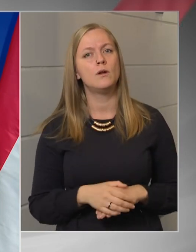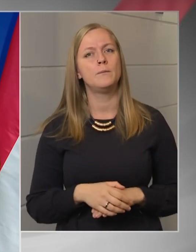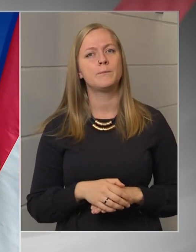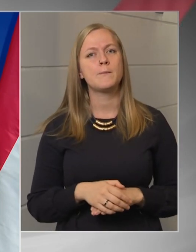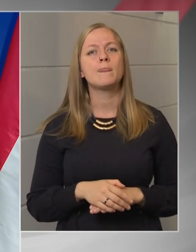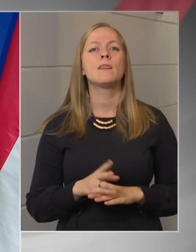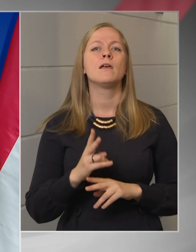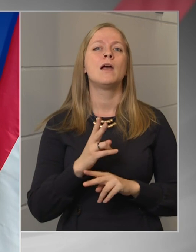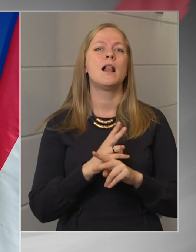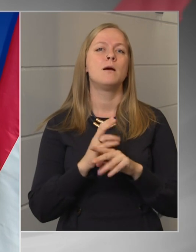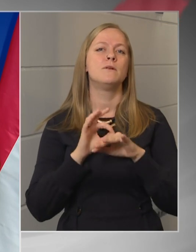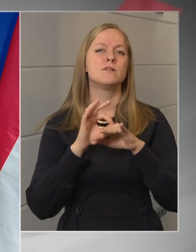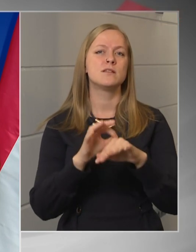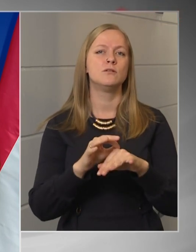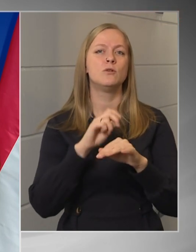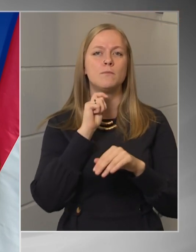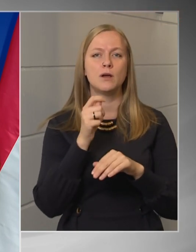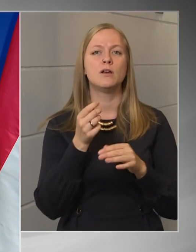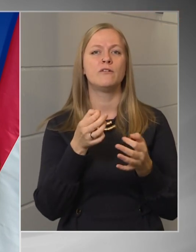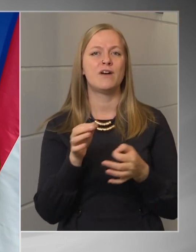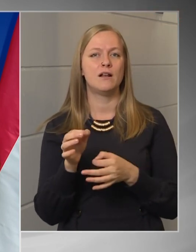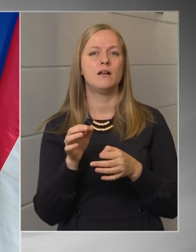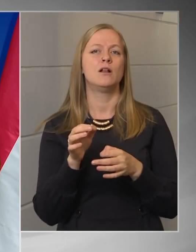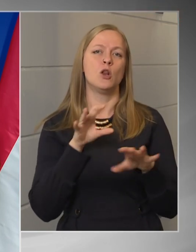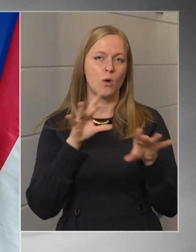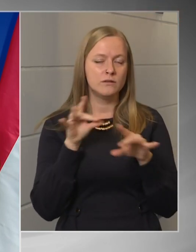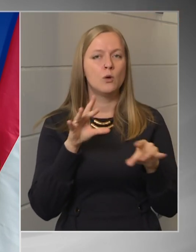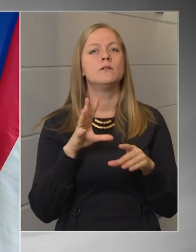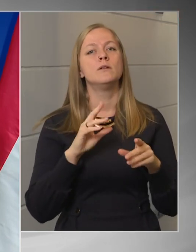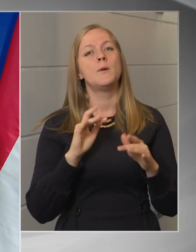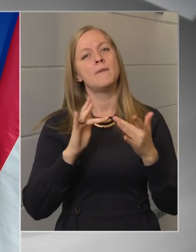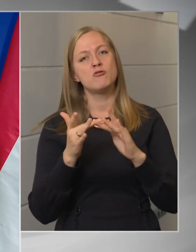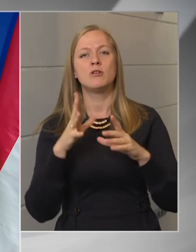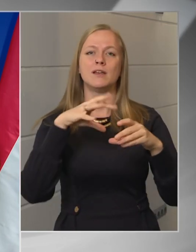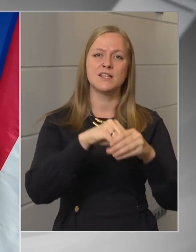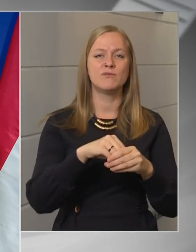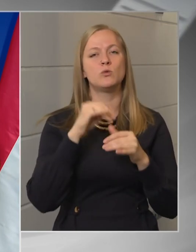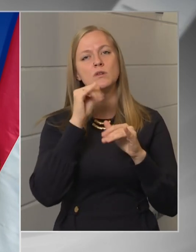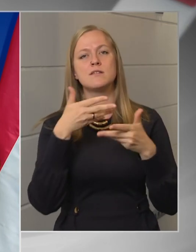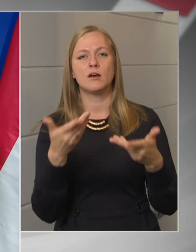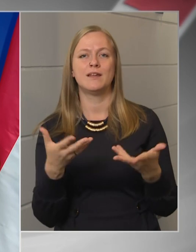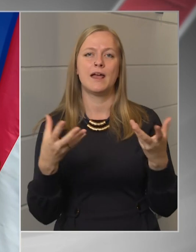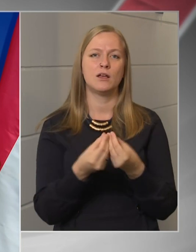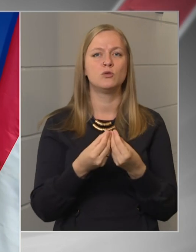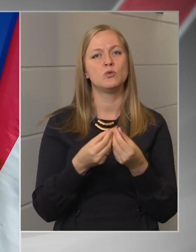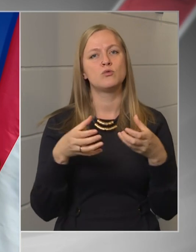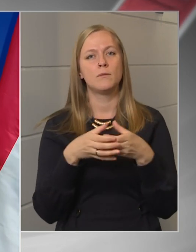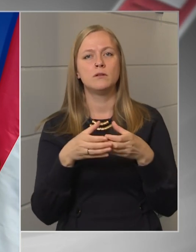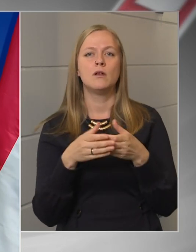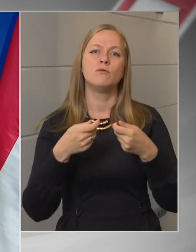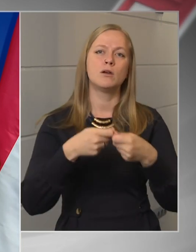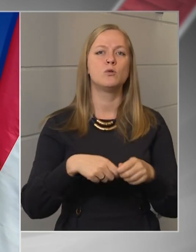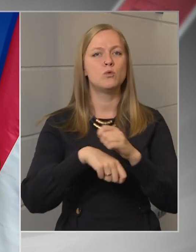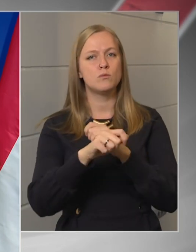egy állami vezető a magyar válogatott meccsén részt vehete, utazhat-e a csapattal, vagy pedig egy klubcsapat, Magyar Klubcsapat nemzetközi